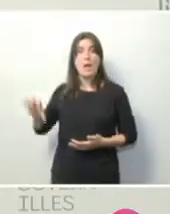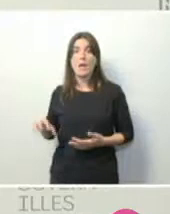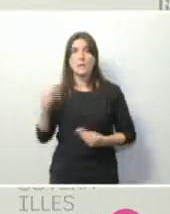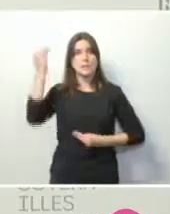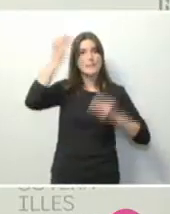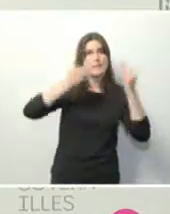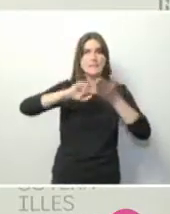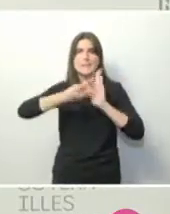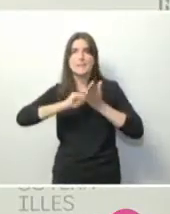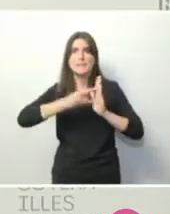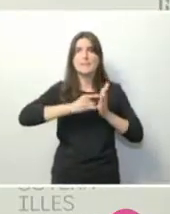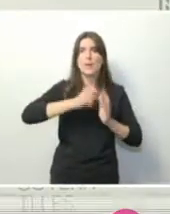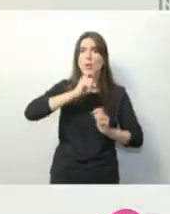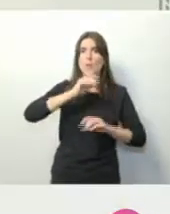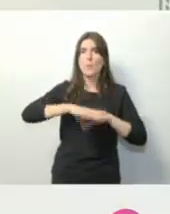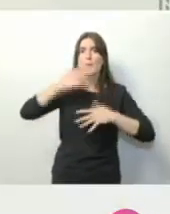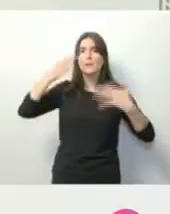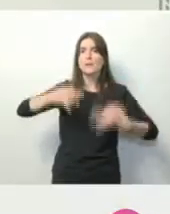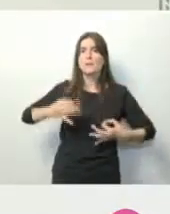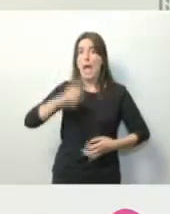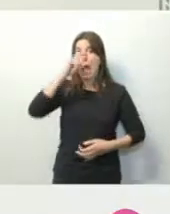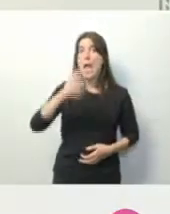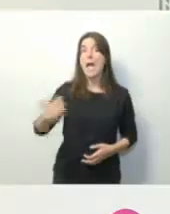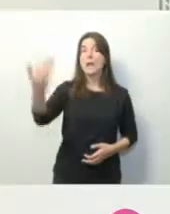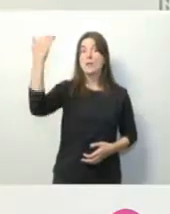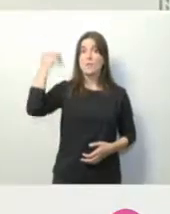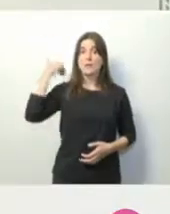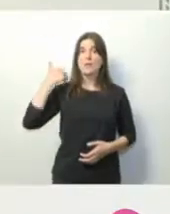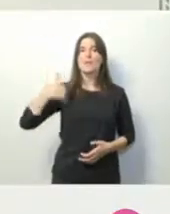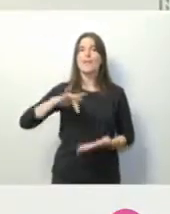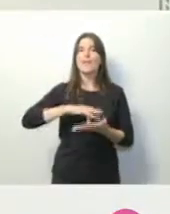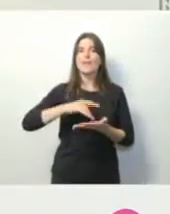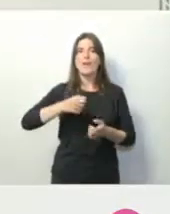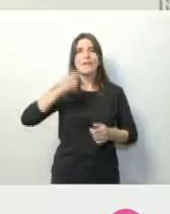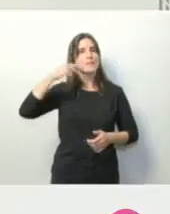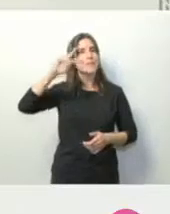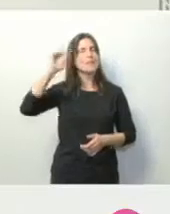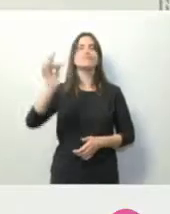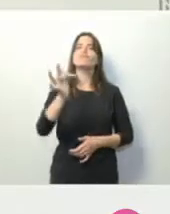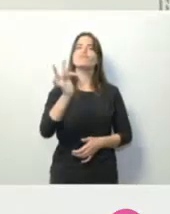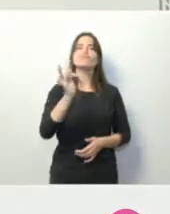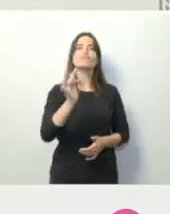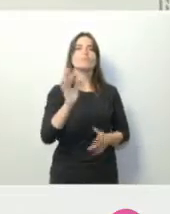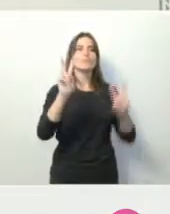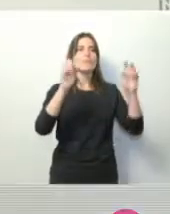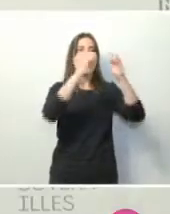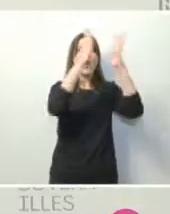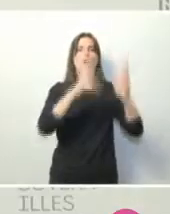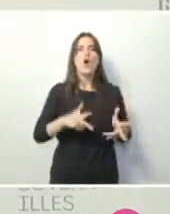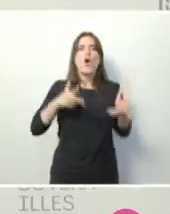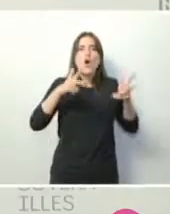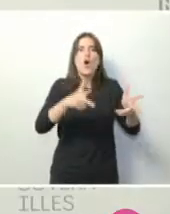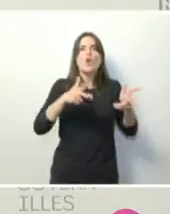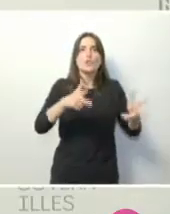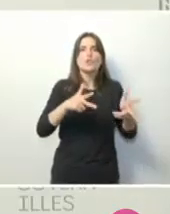L'any passat varen veure l'experiència positiva precisament dels hotels pont i hem añadit aquesta assegurança